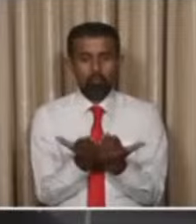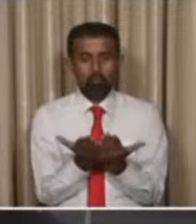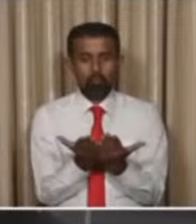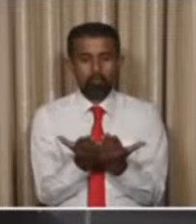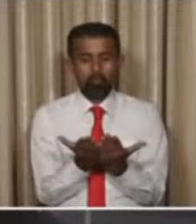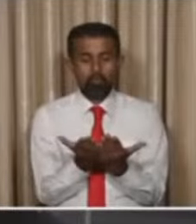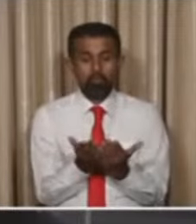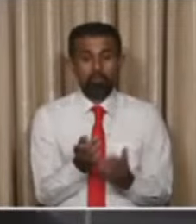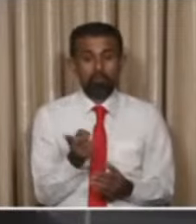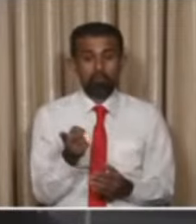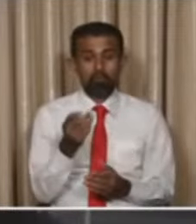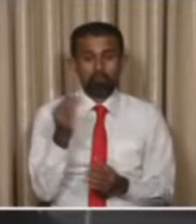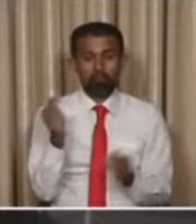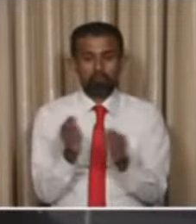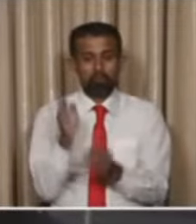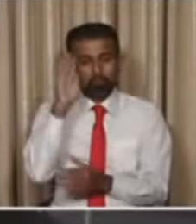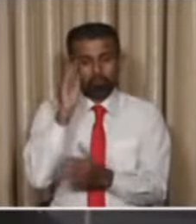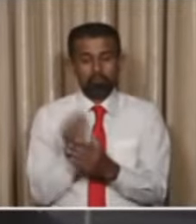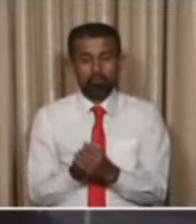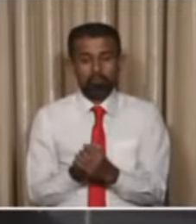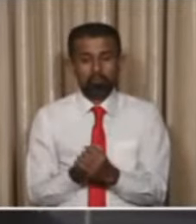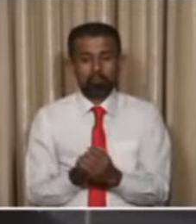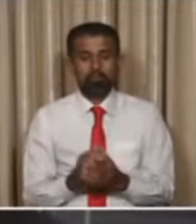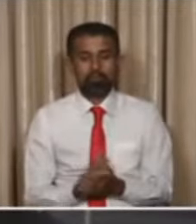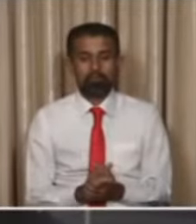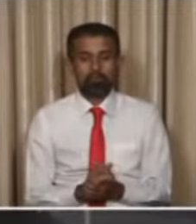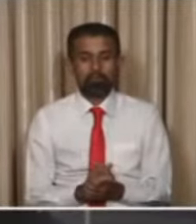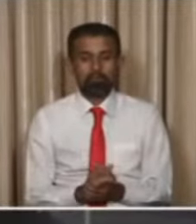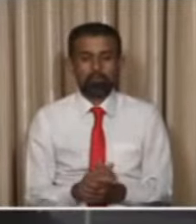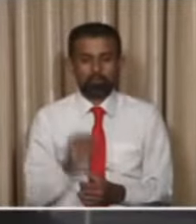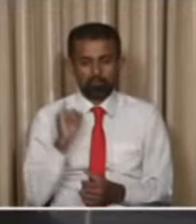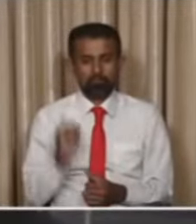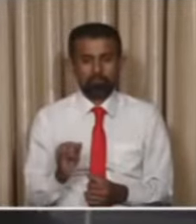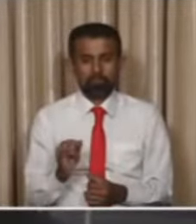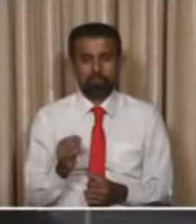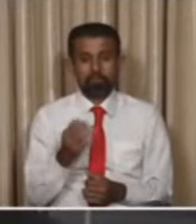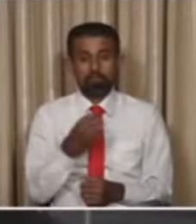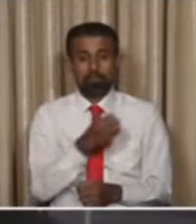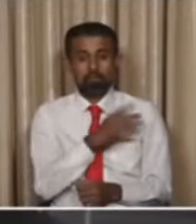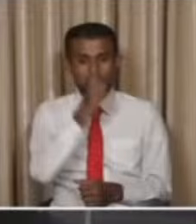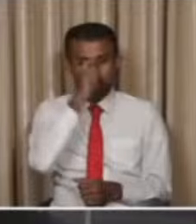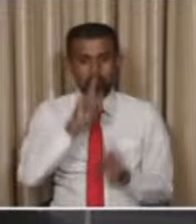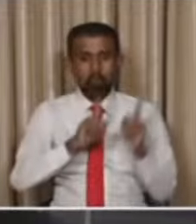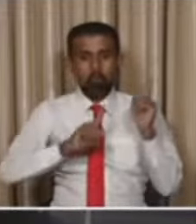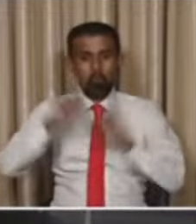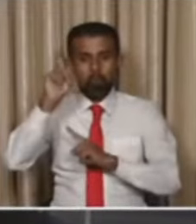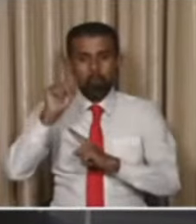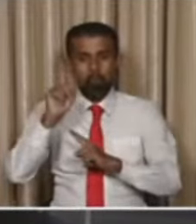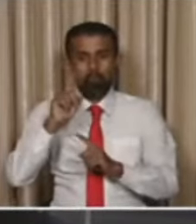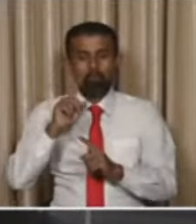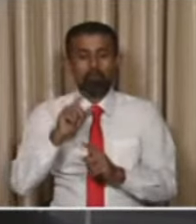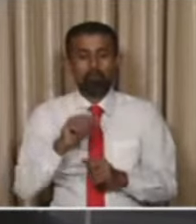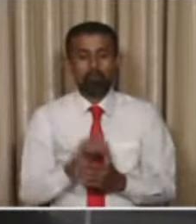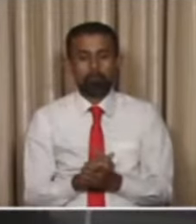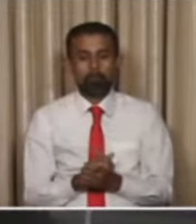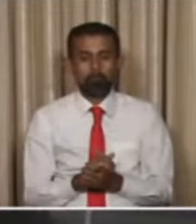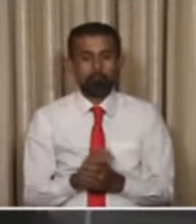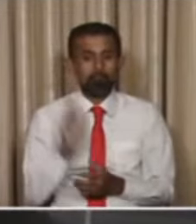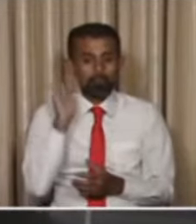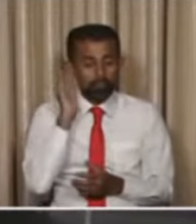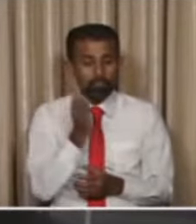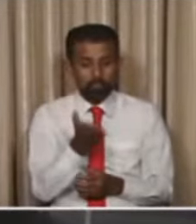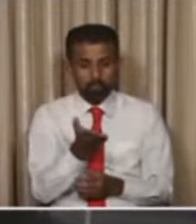සුළු ජාතින්ට ඒක වැරදි. හිරිකිතයි. ඇයි ගෝඨාභය රාජපක්ෂ මහත්තයා පැනලා යන්න තීරණය කරනකොට මං අහන්නේ